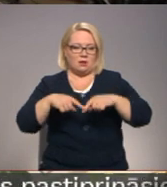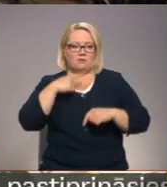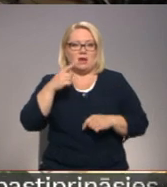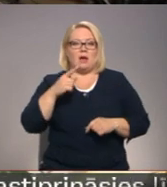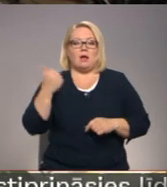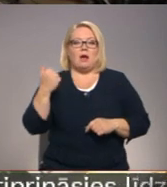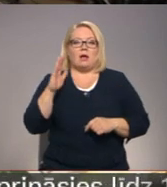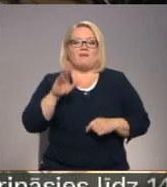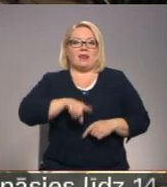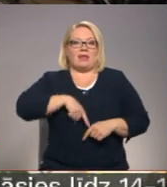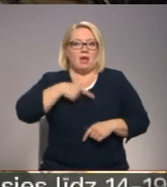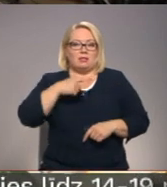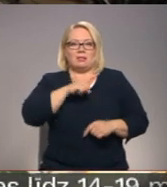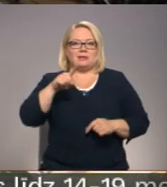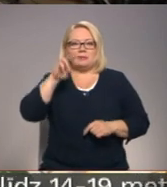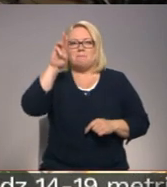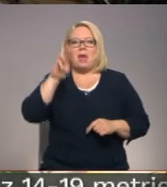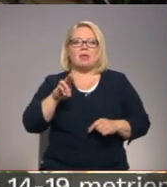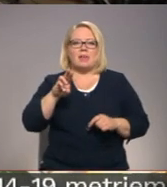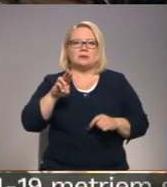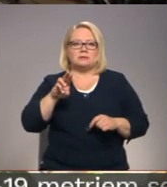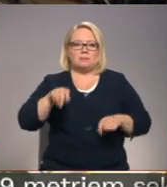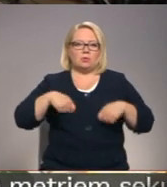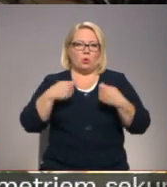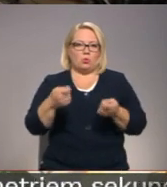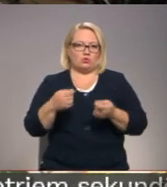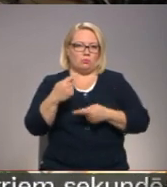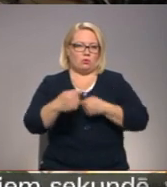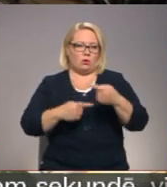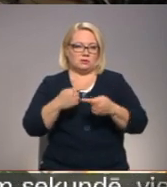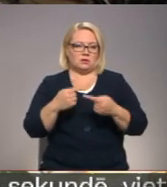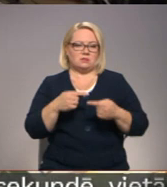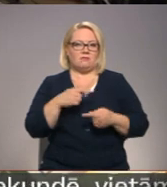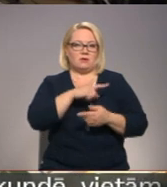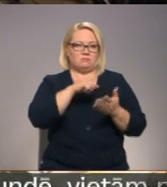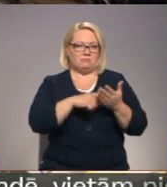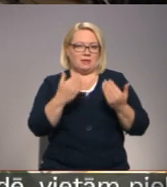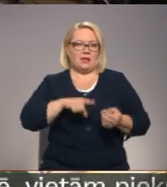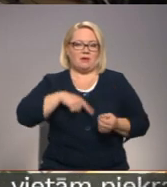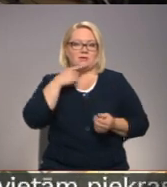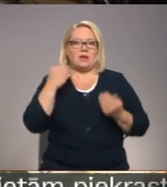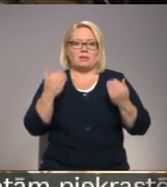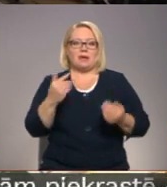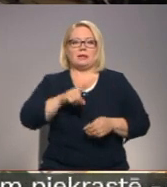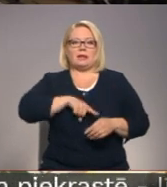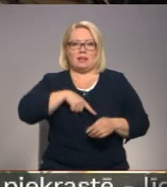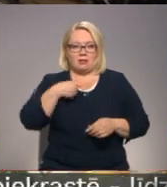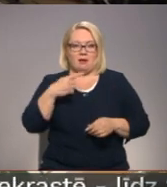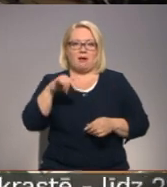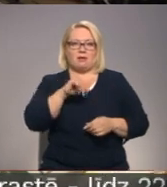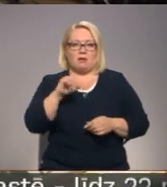mēnesim. Tā nodošanas process. Bet šoreiz ir ilgāk? Nu, šoreiz ir tā kā nedaudz ilgāk, jo mums tā